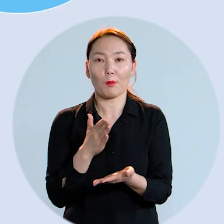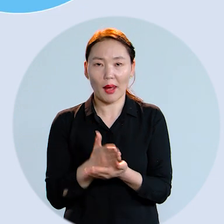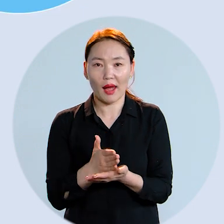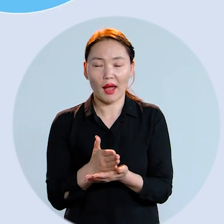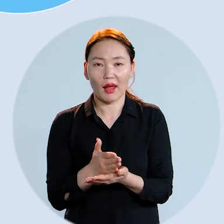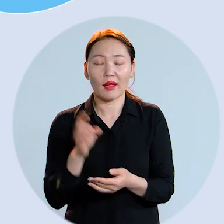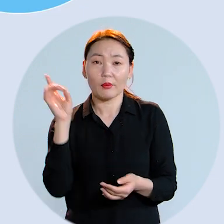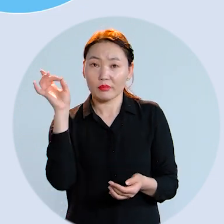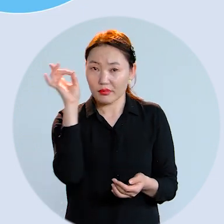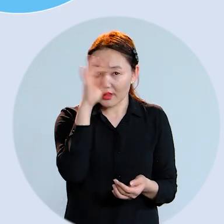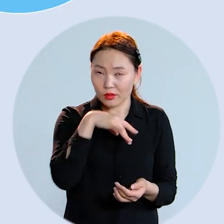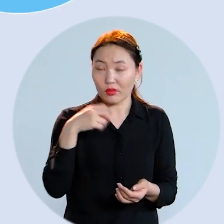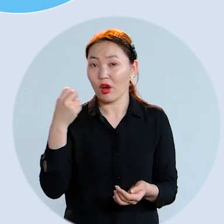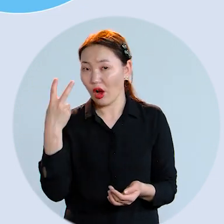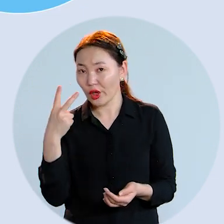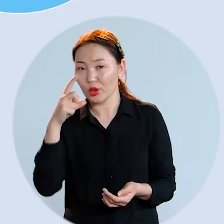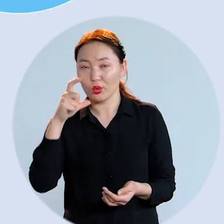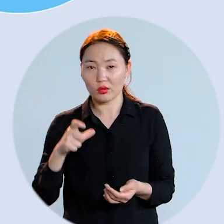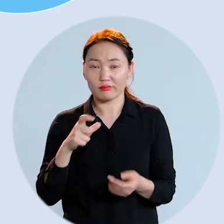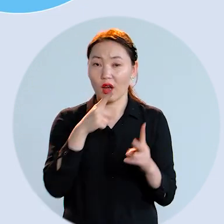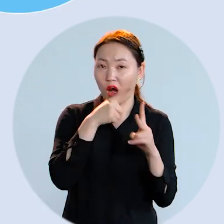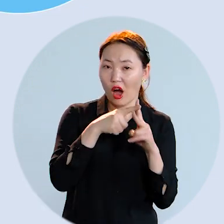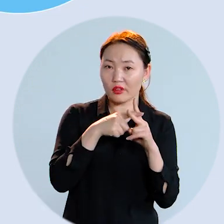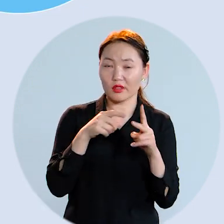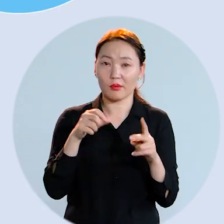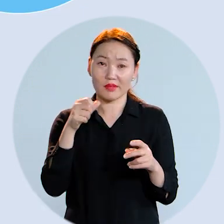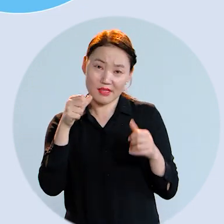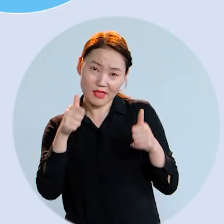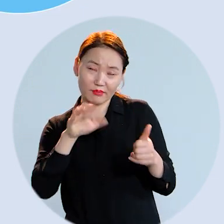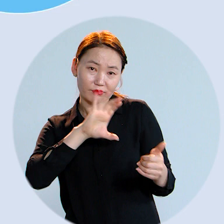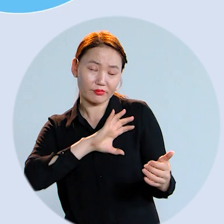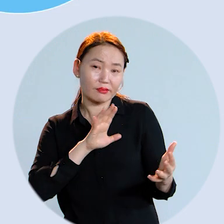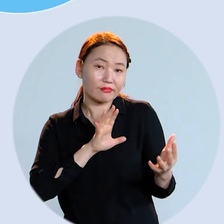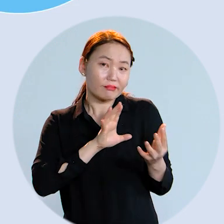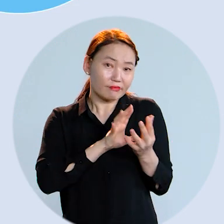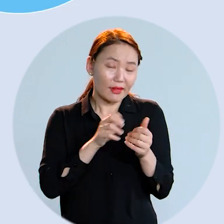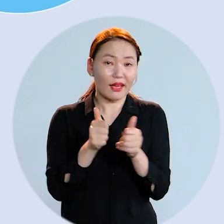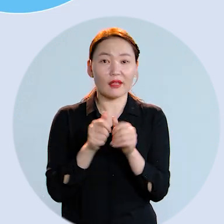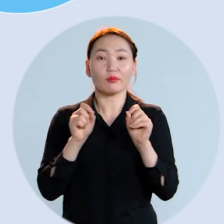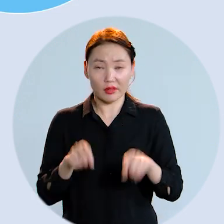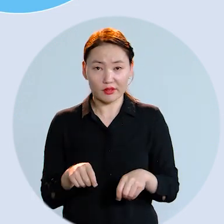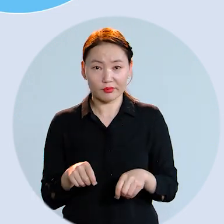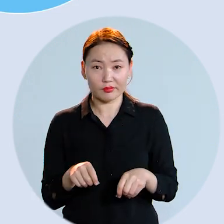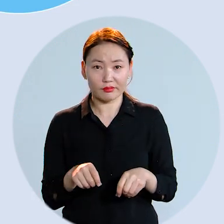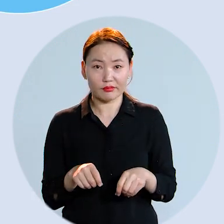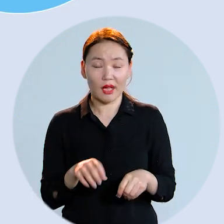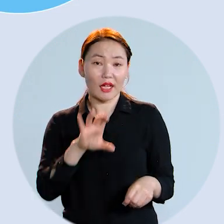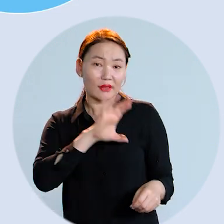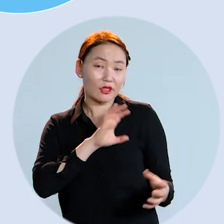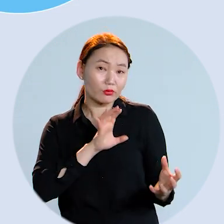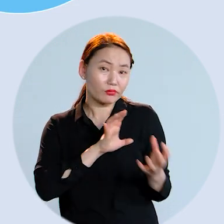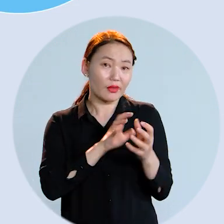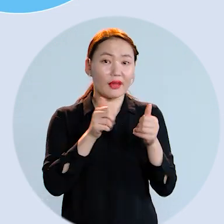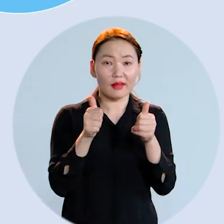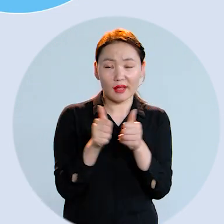хүн найз болох бол үнэхээр гайхамшиг. Тийм ээ. А харин дотн найз байсан хүмүүс танихгүй хүн шиг ботлоо хүн дээр